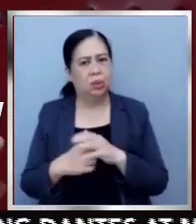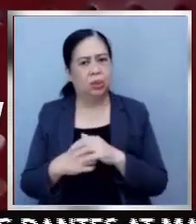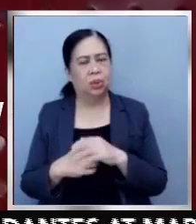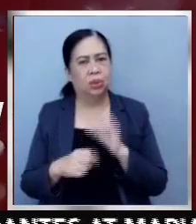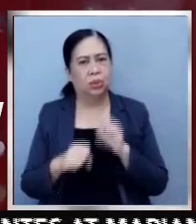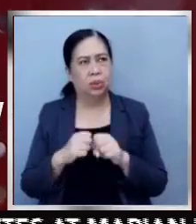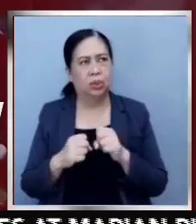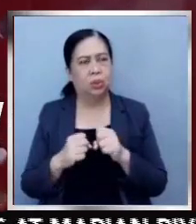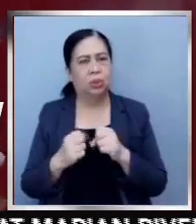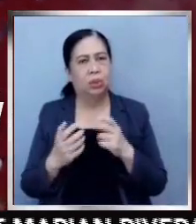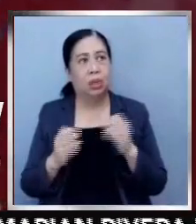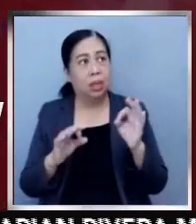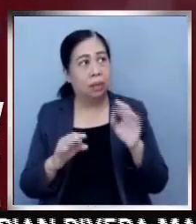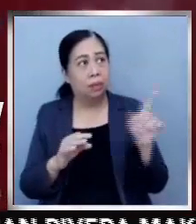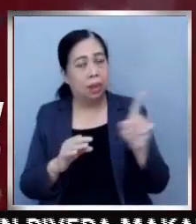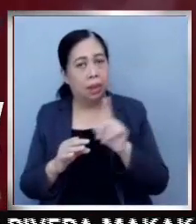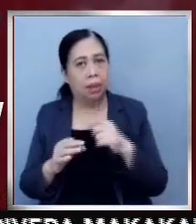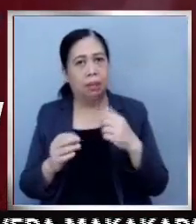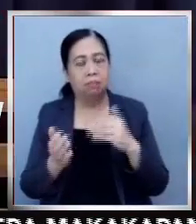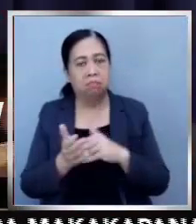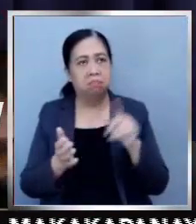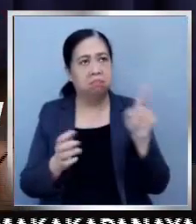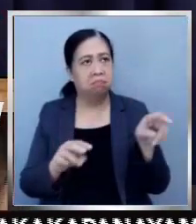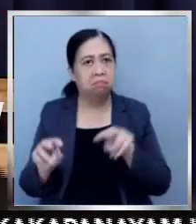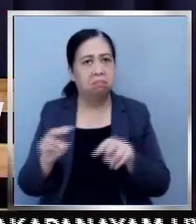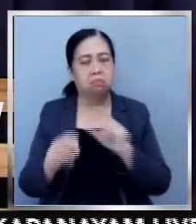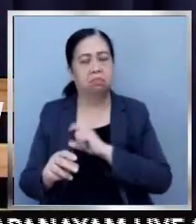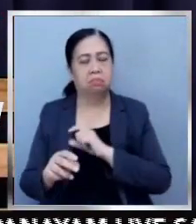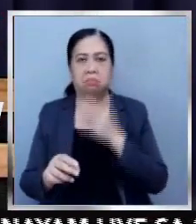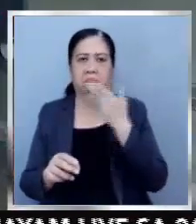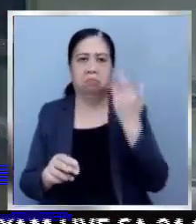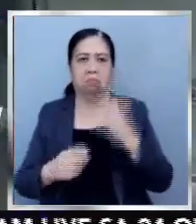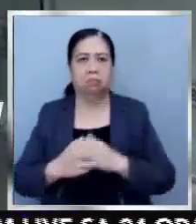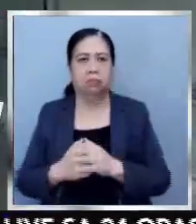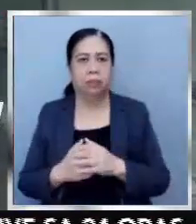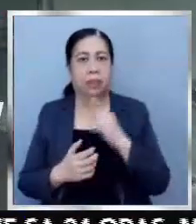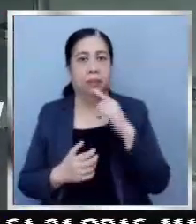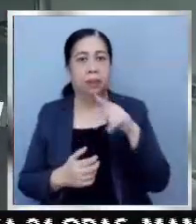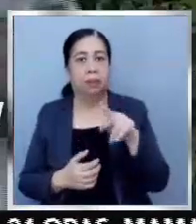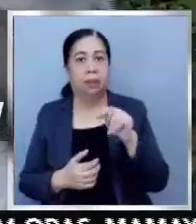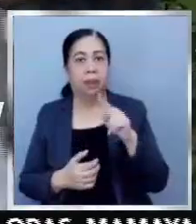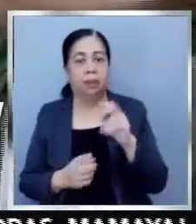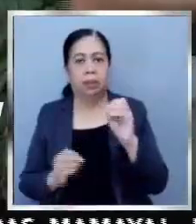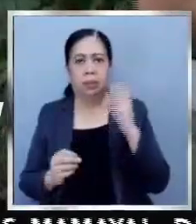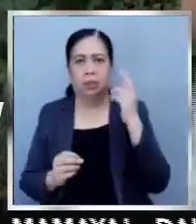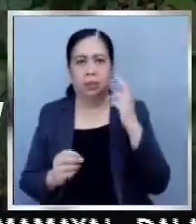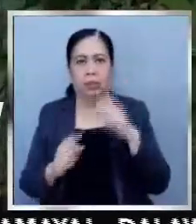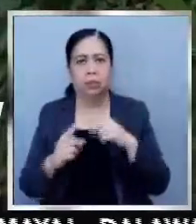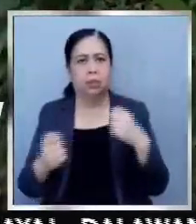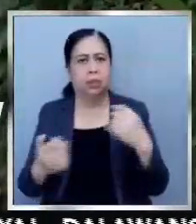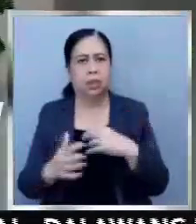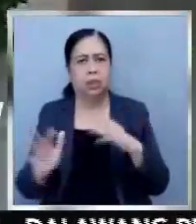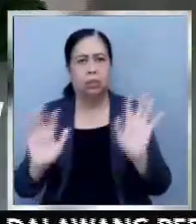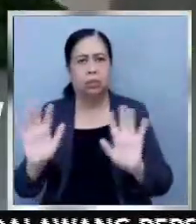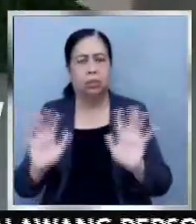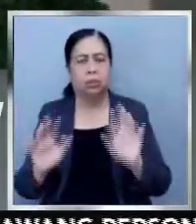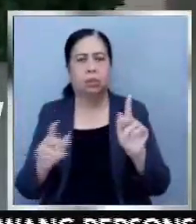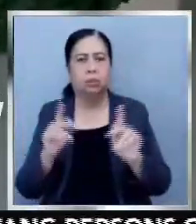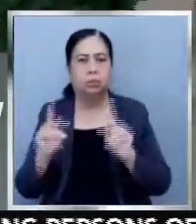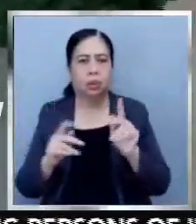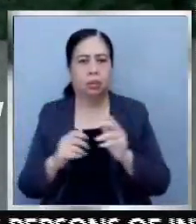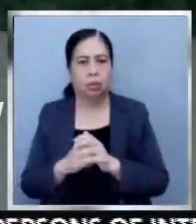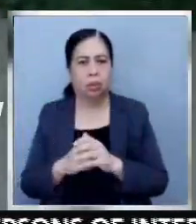na may ginagawang routine check na ganito. Pagtitiyak ng PNP, walang dahilan para matakot ang mga taga-Metro Manila. Wala